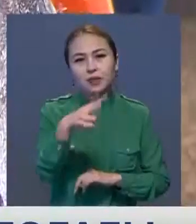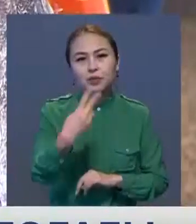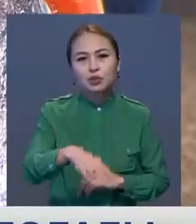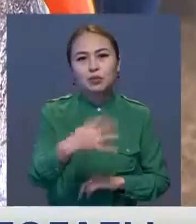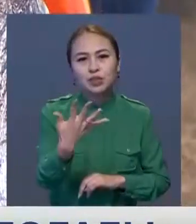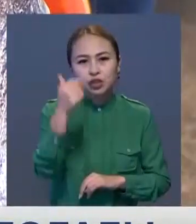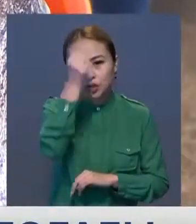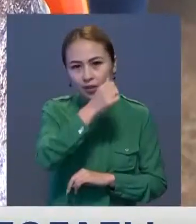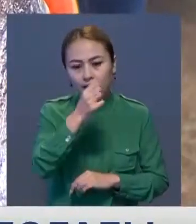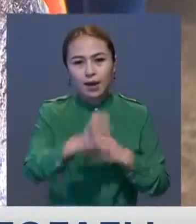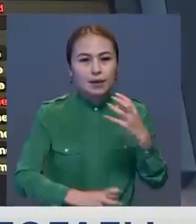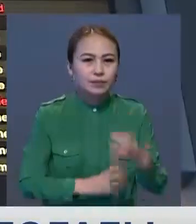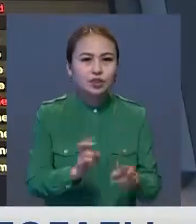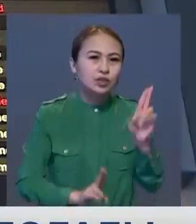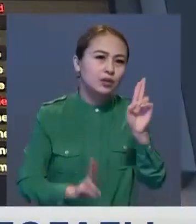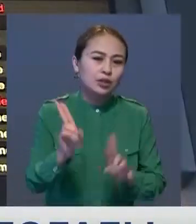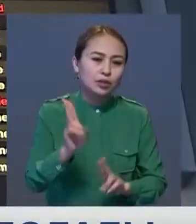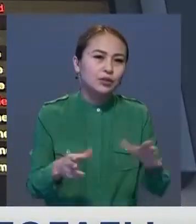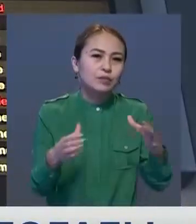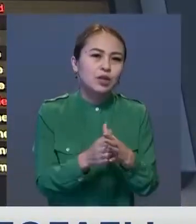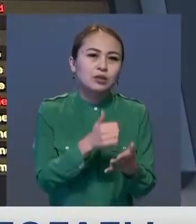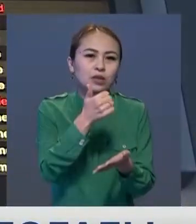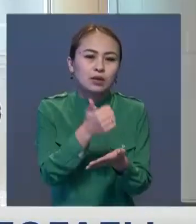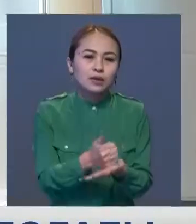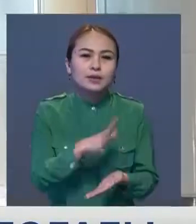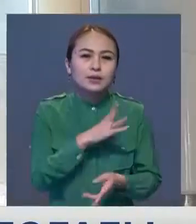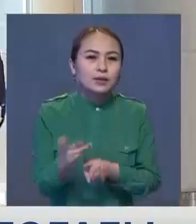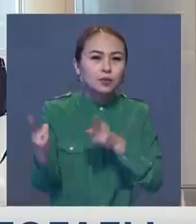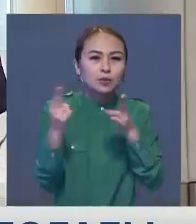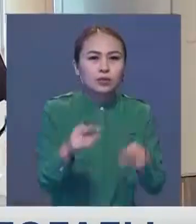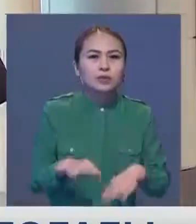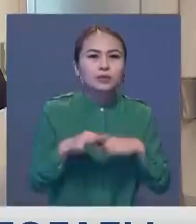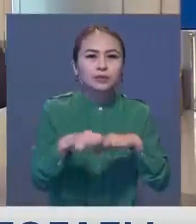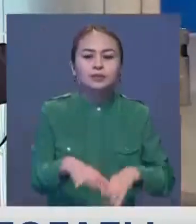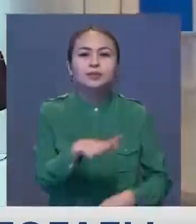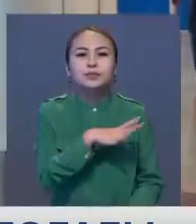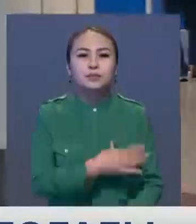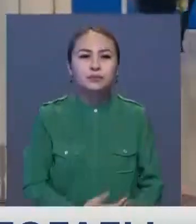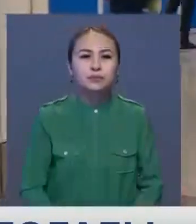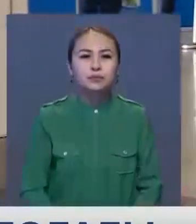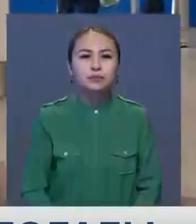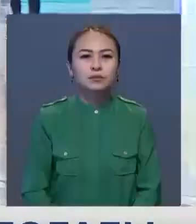және 2025 жылдары әлемдік және дәстүрлі діндер көшбасшыларының съезі өткізіледі.